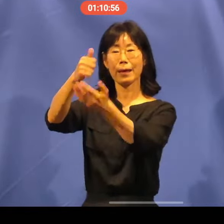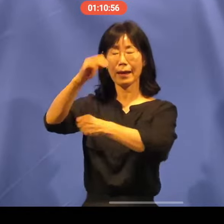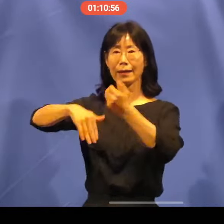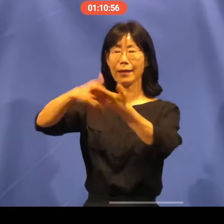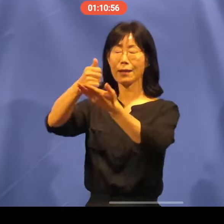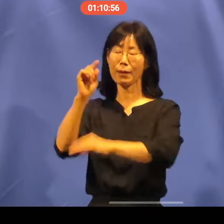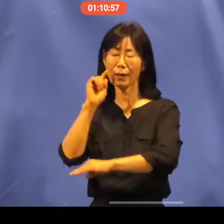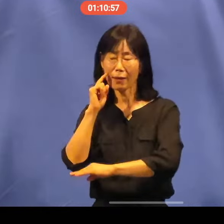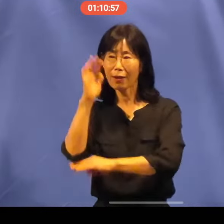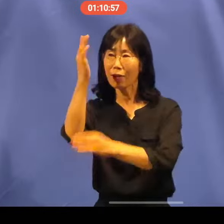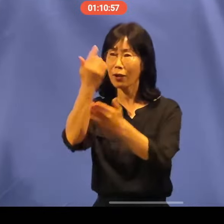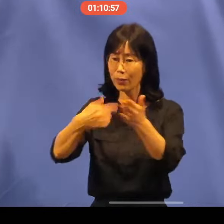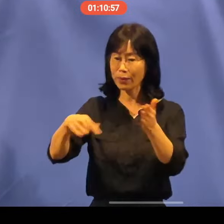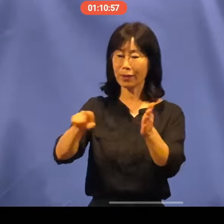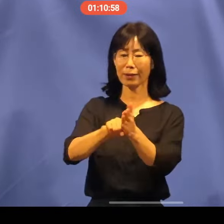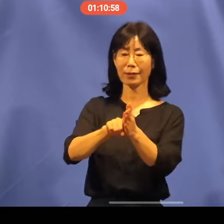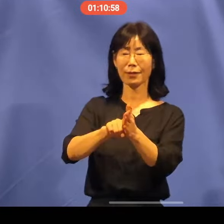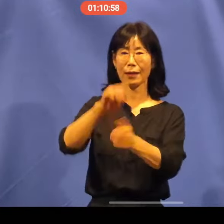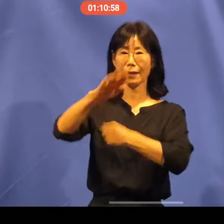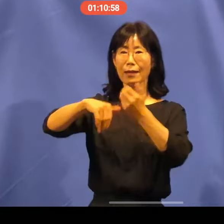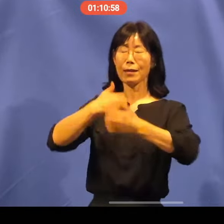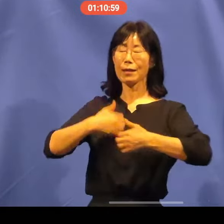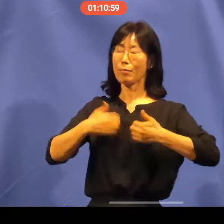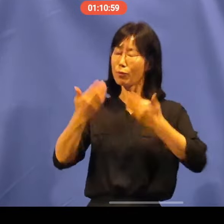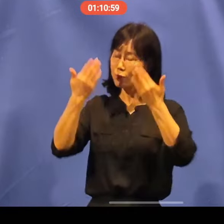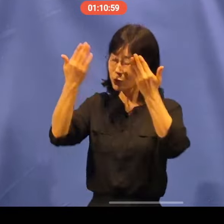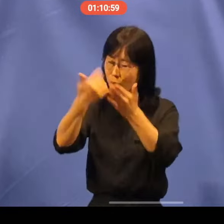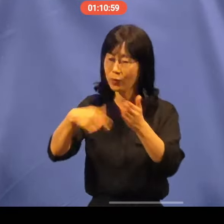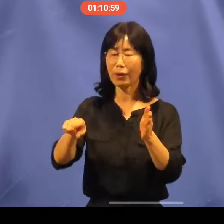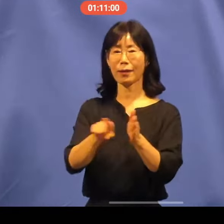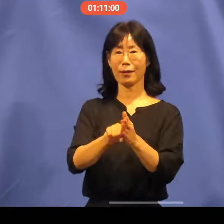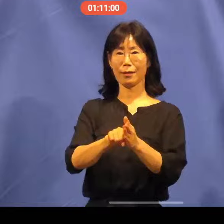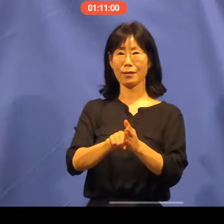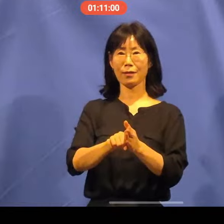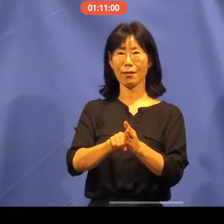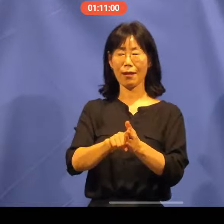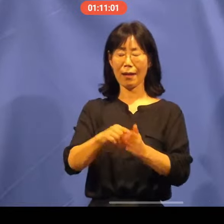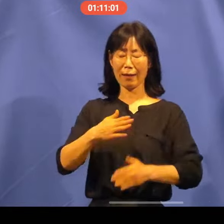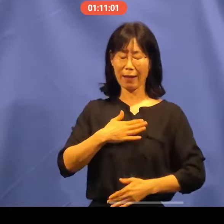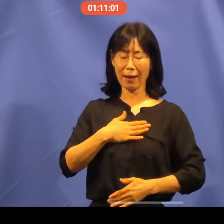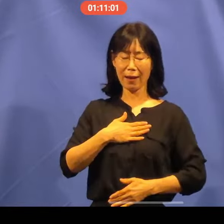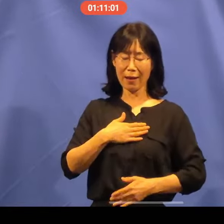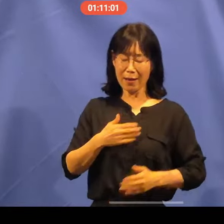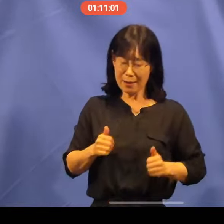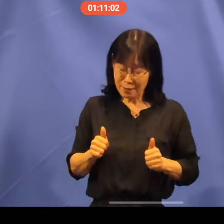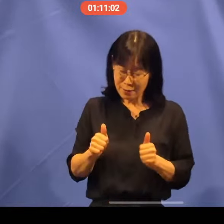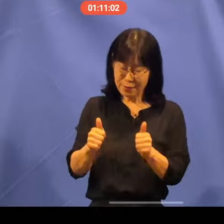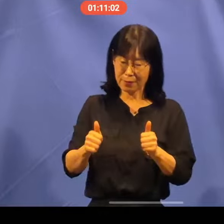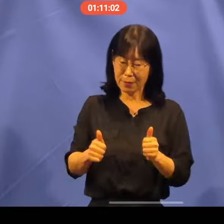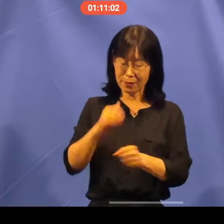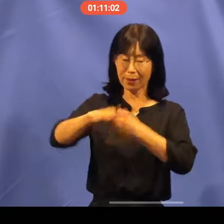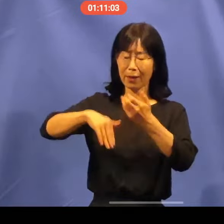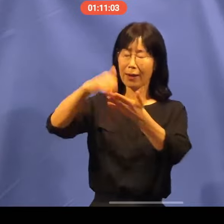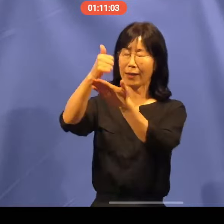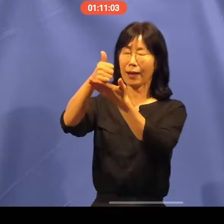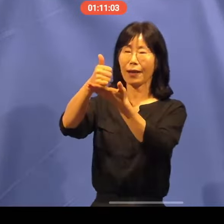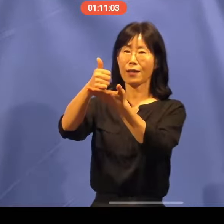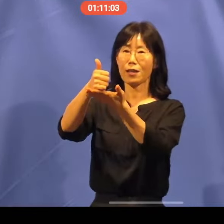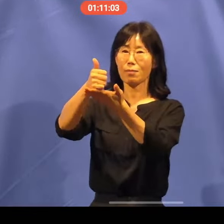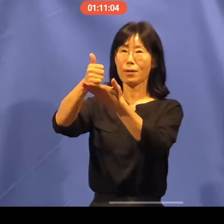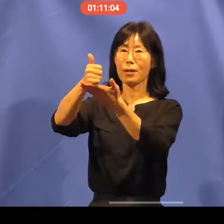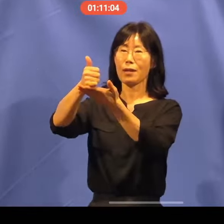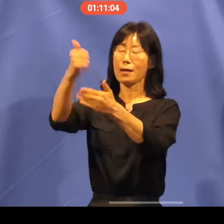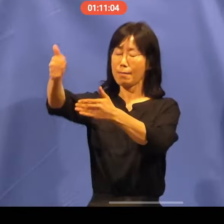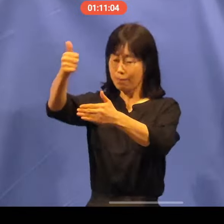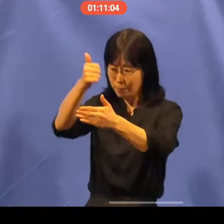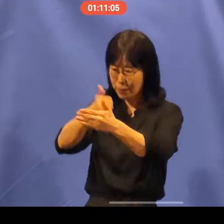하나님의 영광을 위하여, 그분의 기쁘시게 하는 일을 위하여 전적으로 God centered, 하나님 중심으로